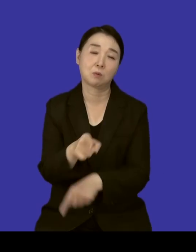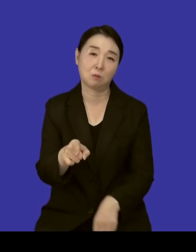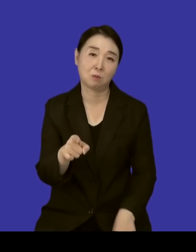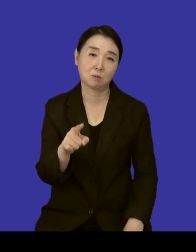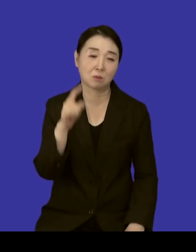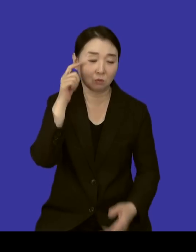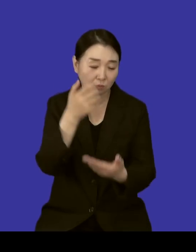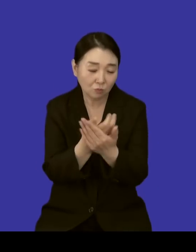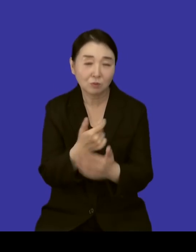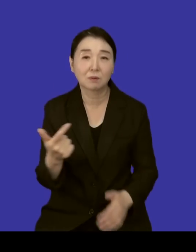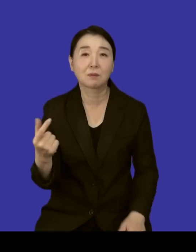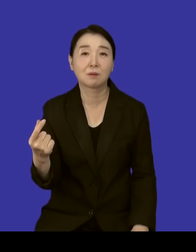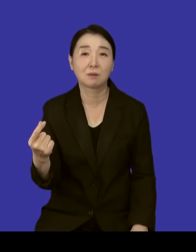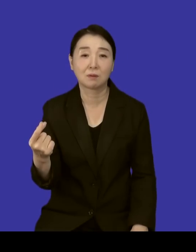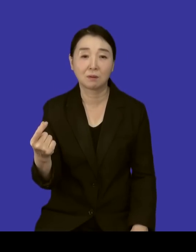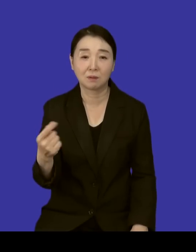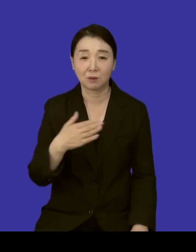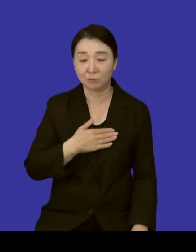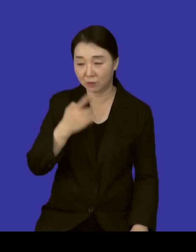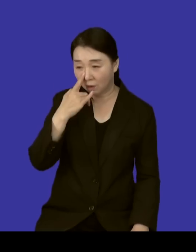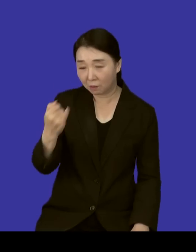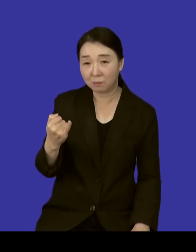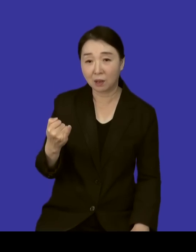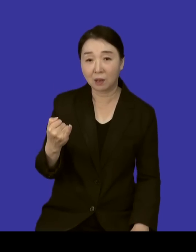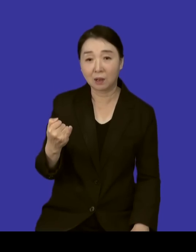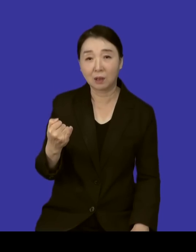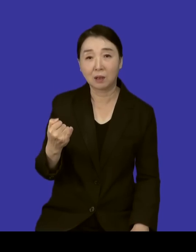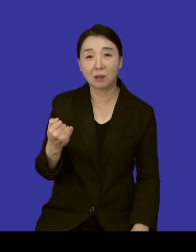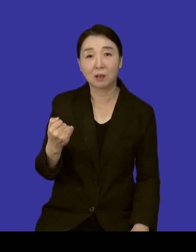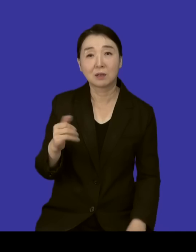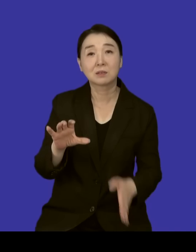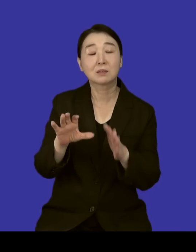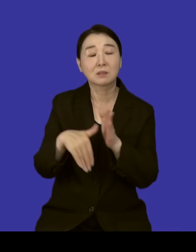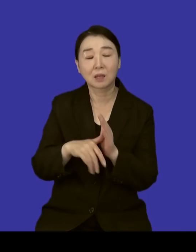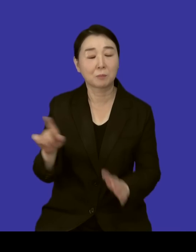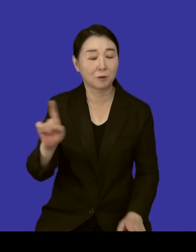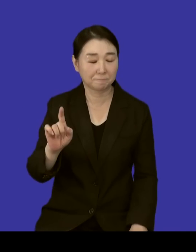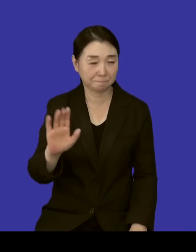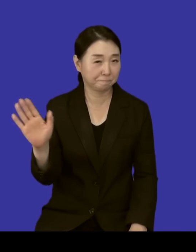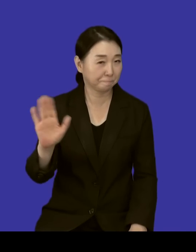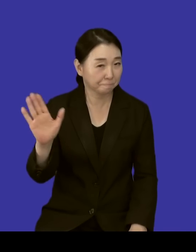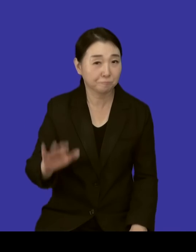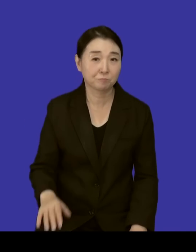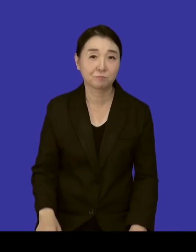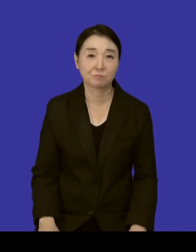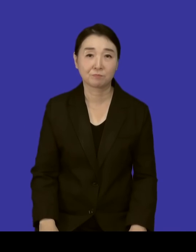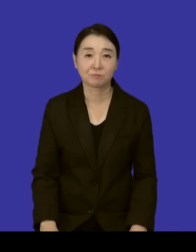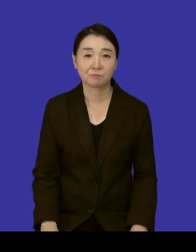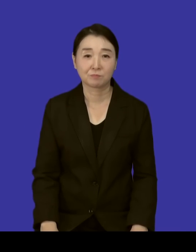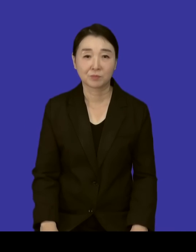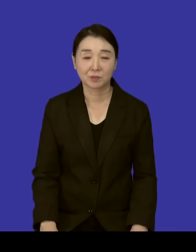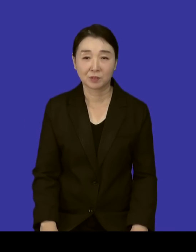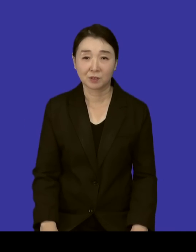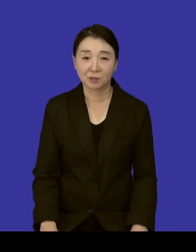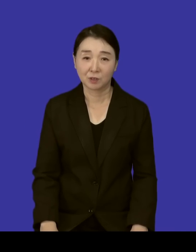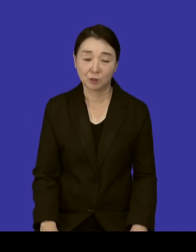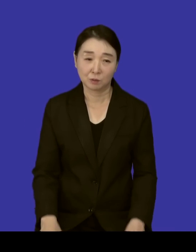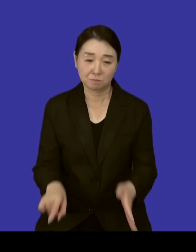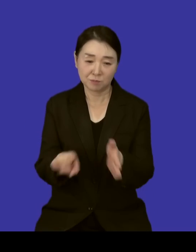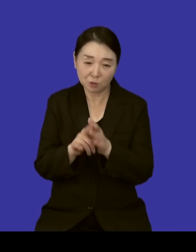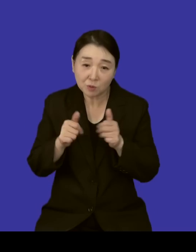받으셨어요. 받다 보니까 저희 엄마가 그때 완전 유턴을 했어요. 네. 예, 그렇게 전설적으로 신앙생활 열심히 하시다가